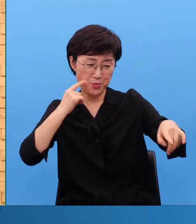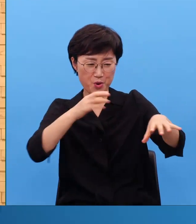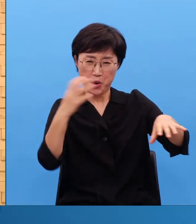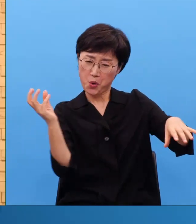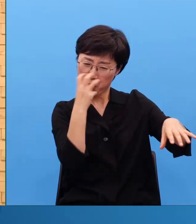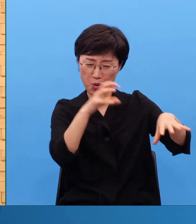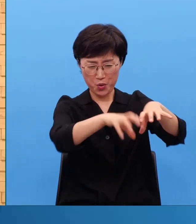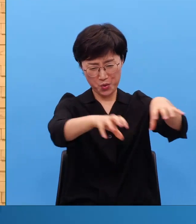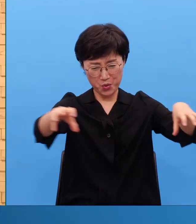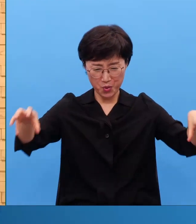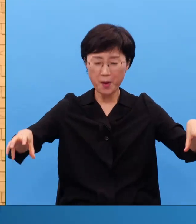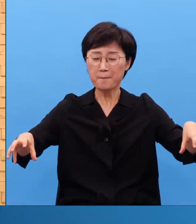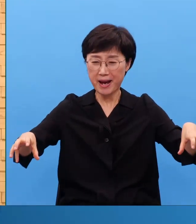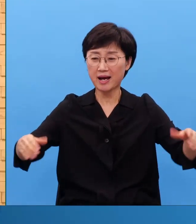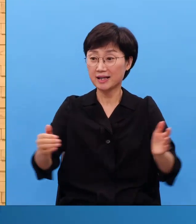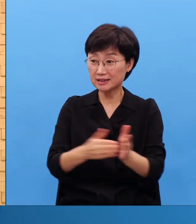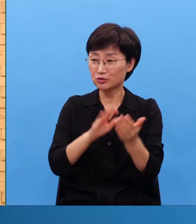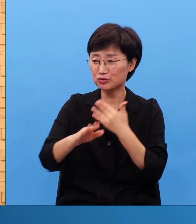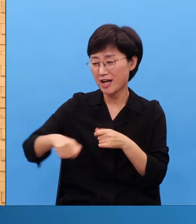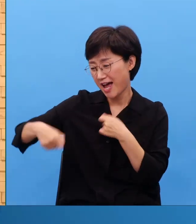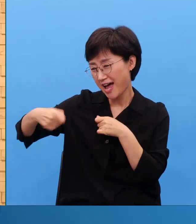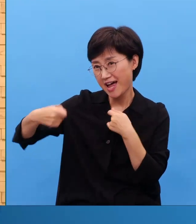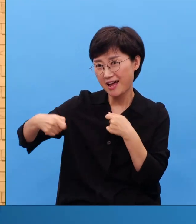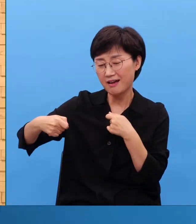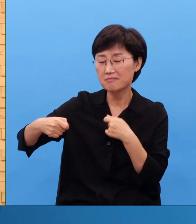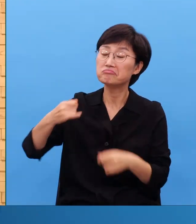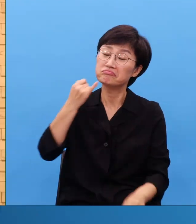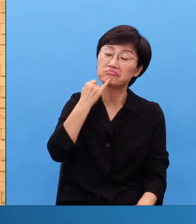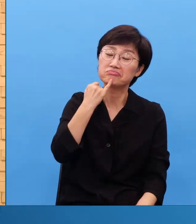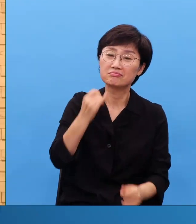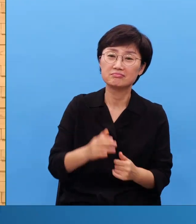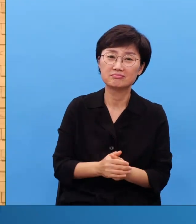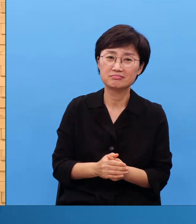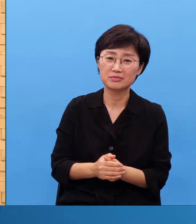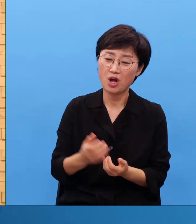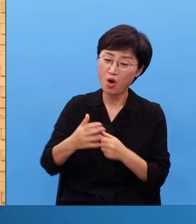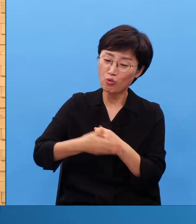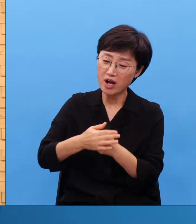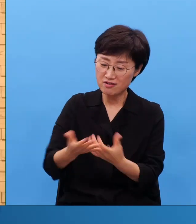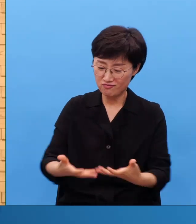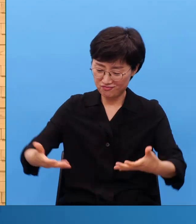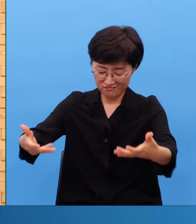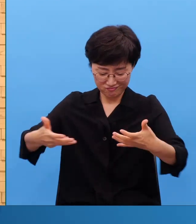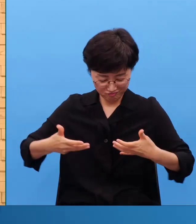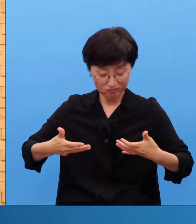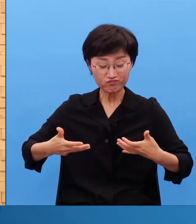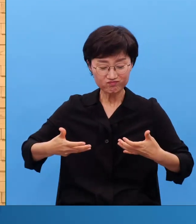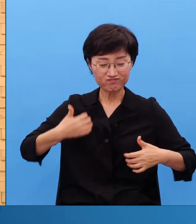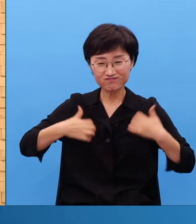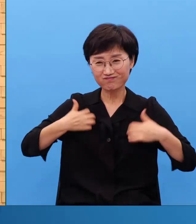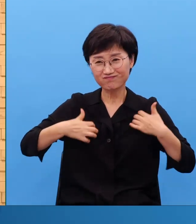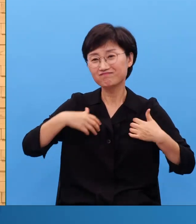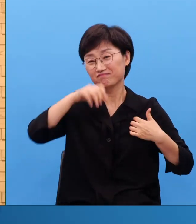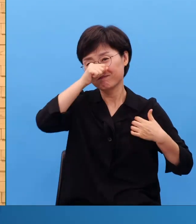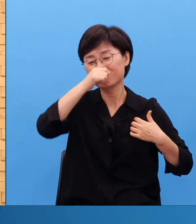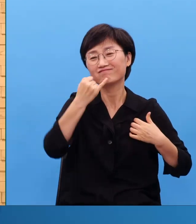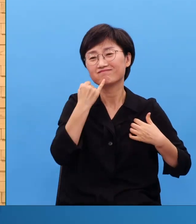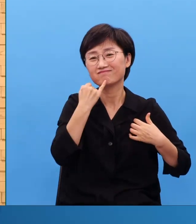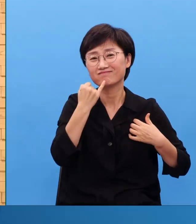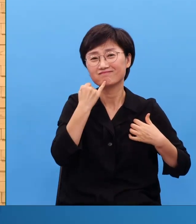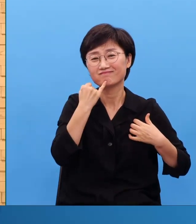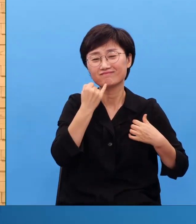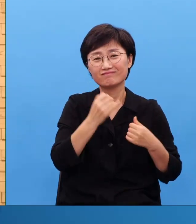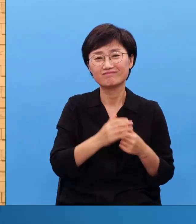fruits and vegetables in the pulpit, and that's not bad. We could share that and eat it together. 나보고도 한 소쿠리 주고 그랬으면 그럼 And then I remember they gave me 좋았어요. a basket of fruits and vegetable too, and I said thank